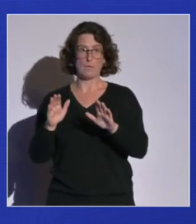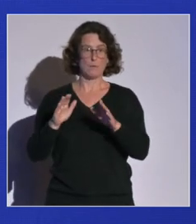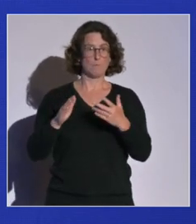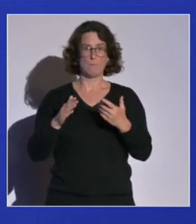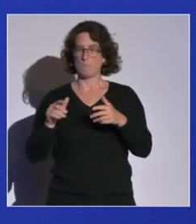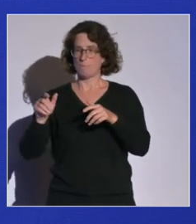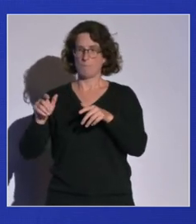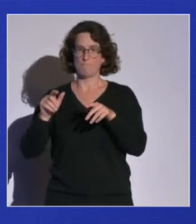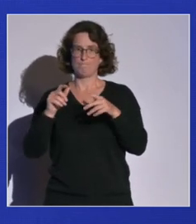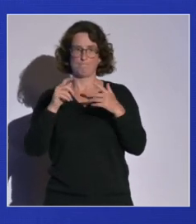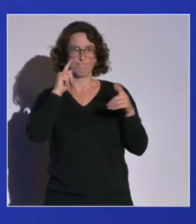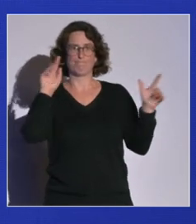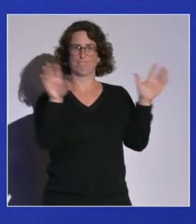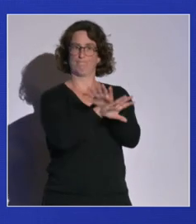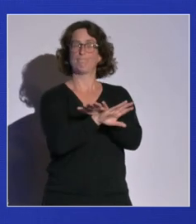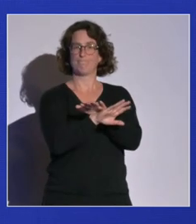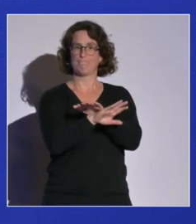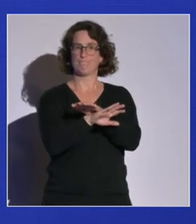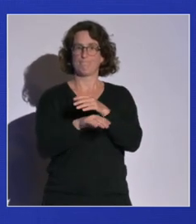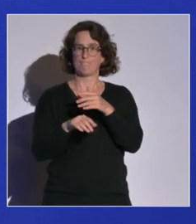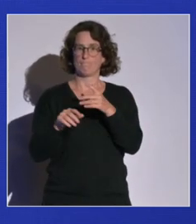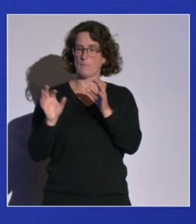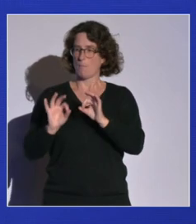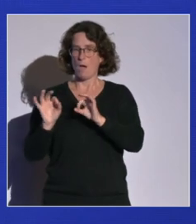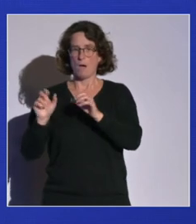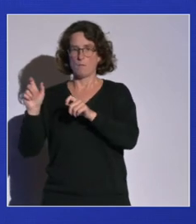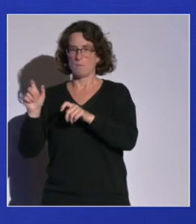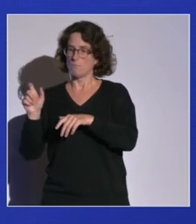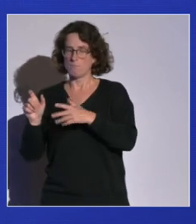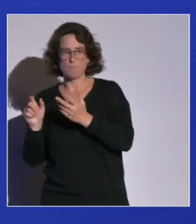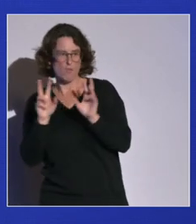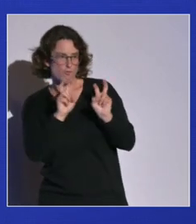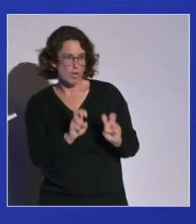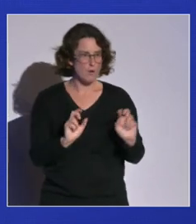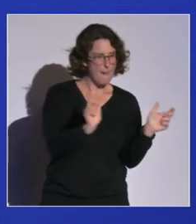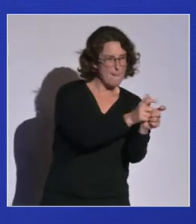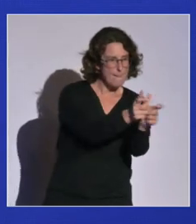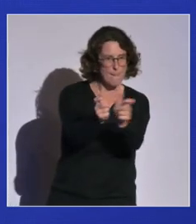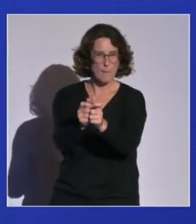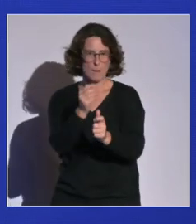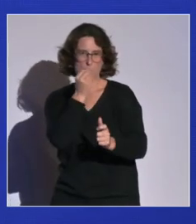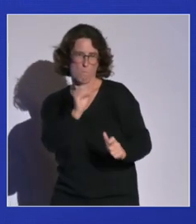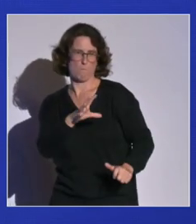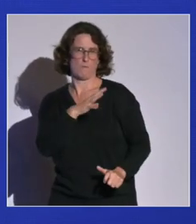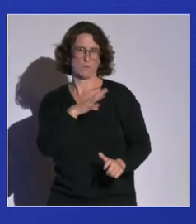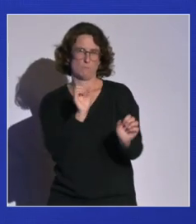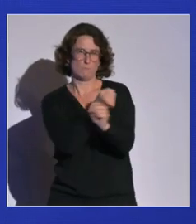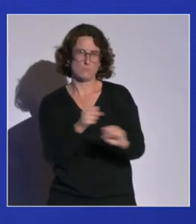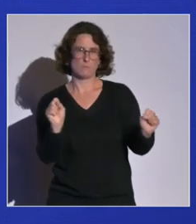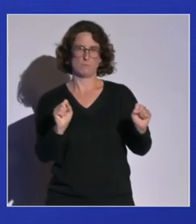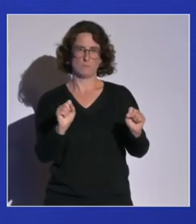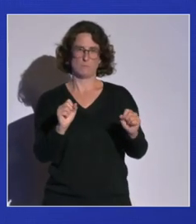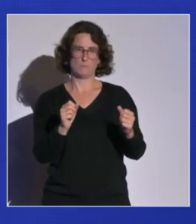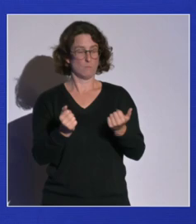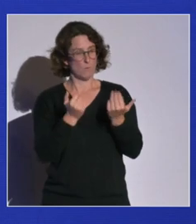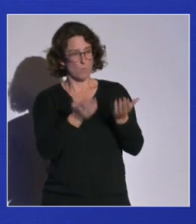ne les repère. Et personne n'essaie de s'inspirer de leurs pratiques et de leurs méthodes. Et moi, je propose que ce soit